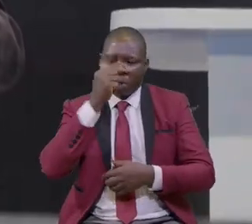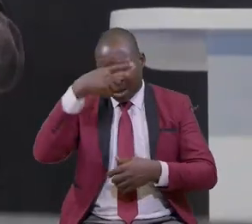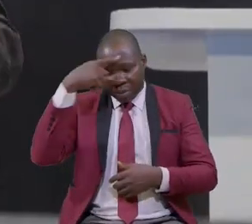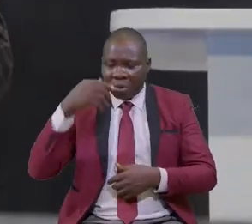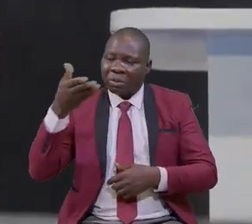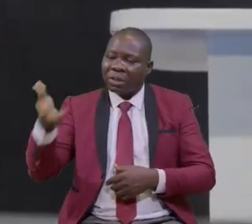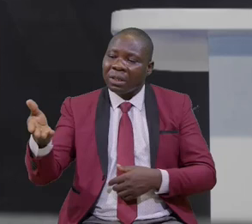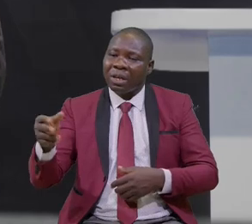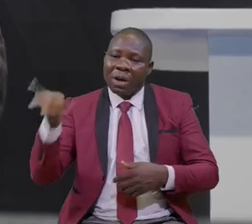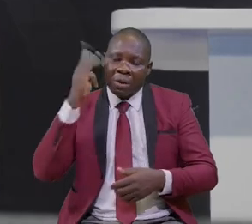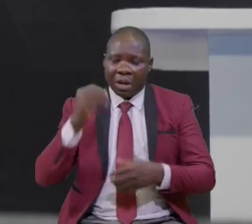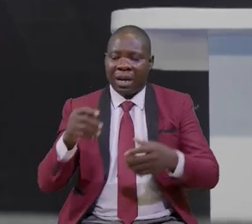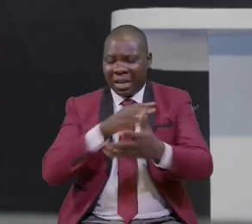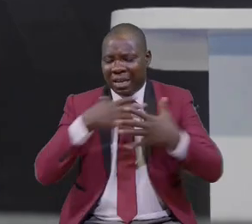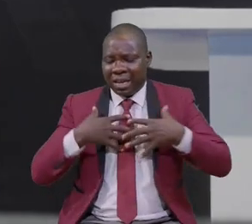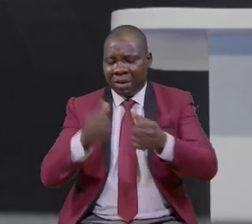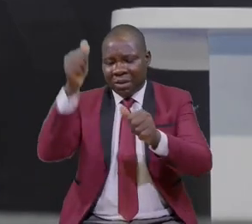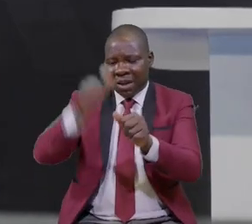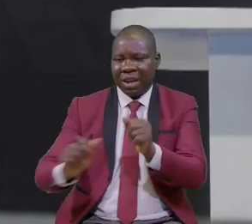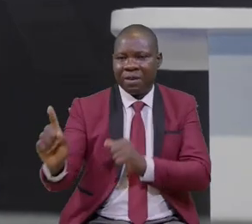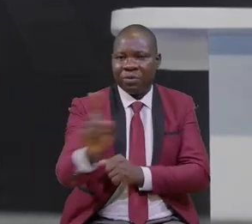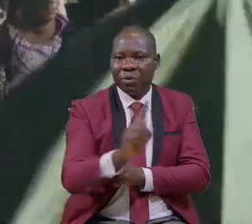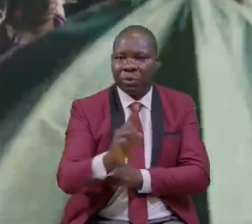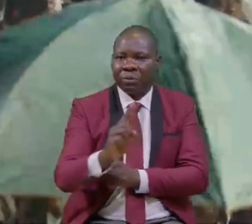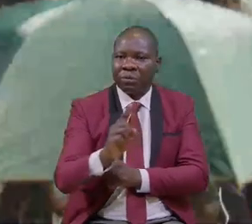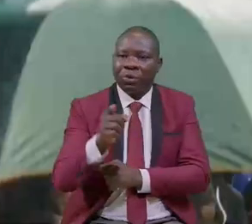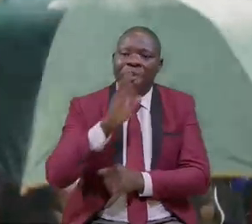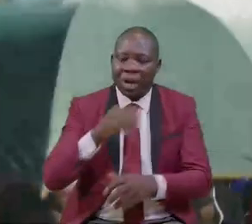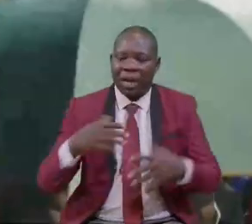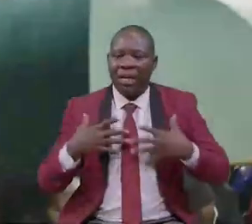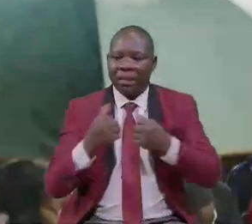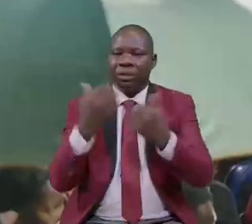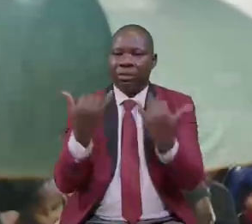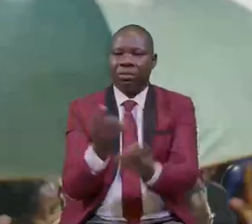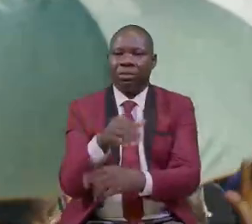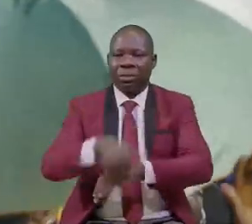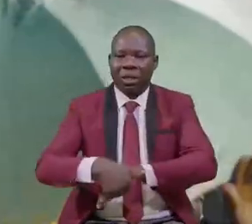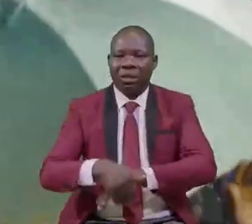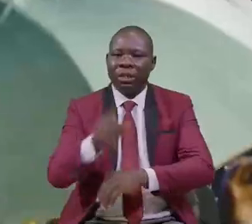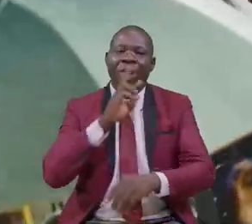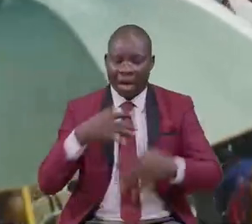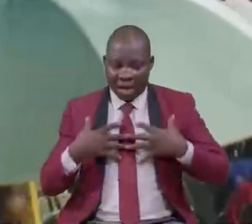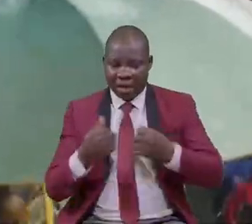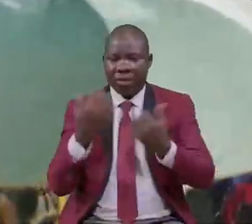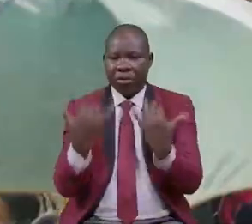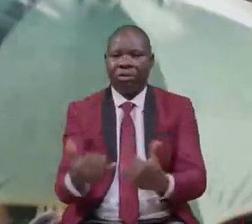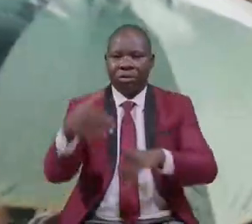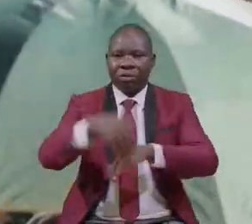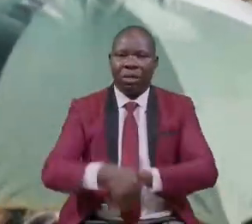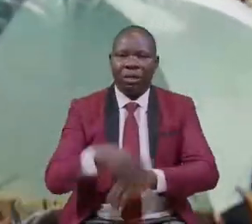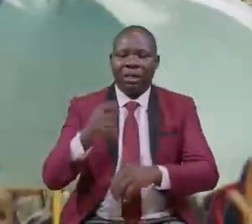parce qu'ils étaient guéris tous pour toi aussi ce soir pour toi ce